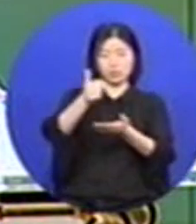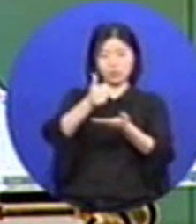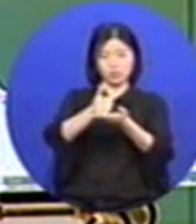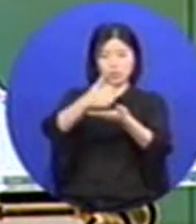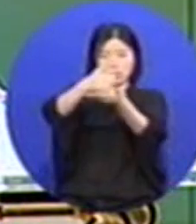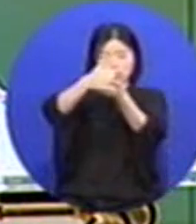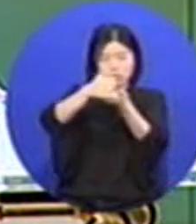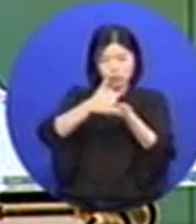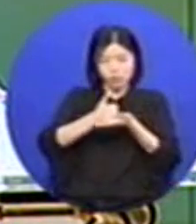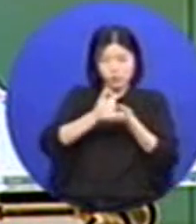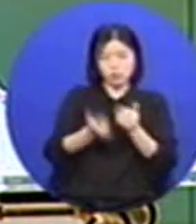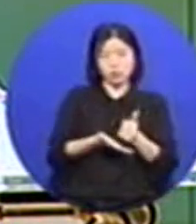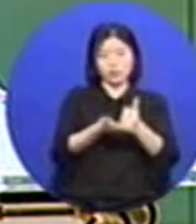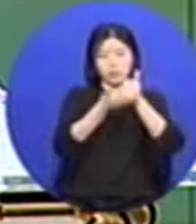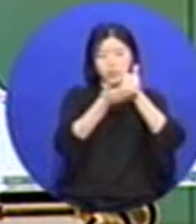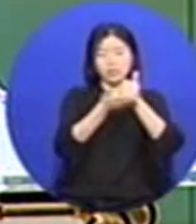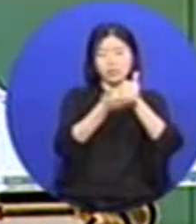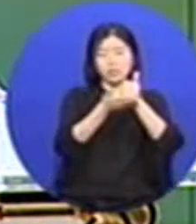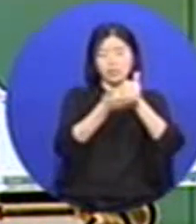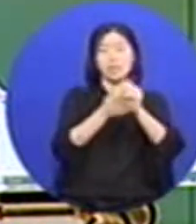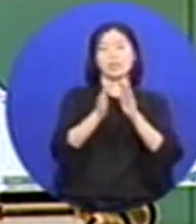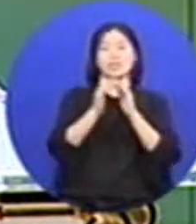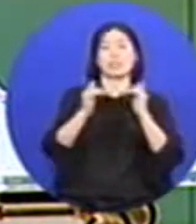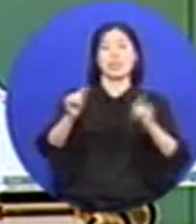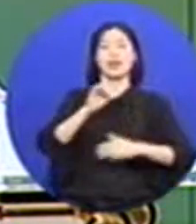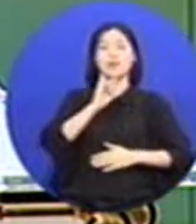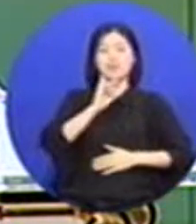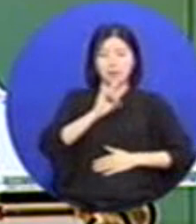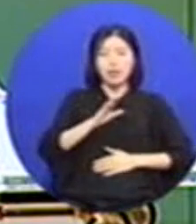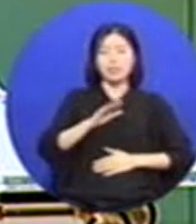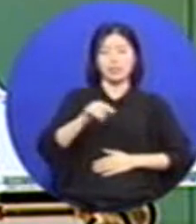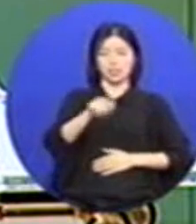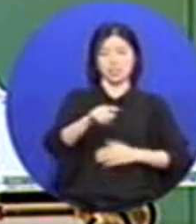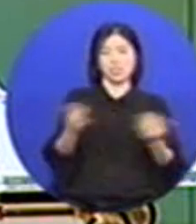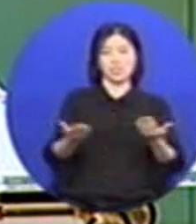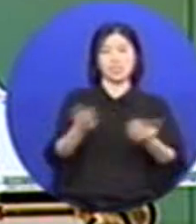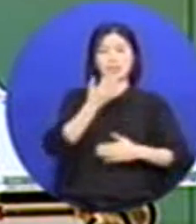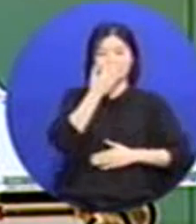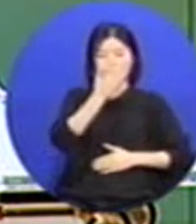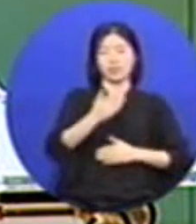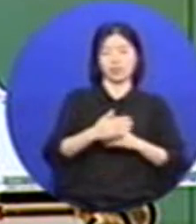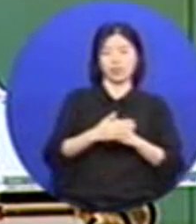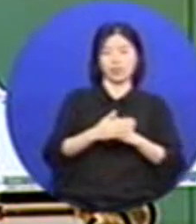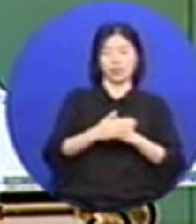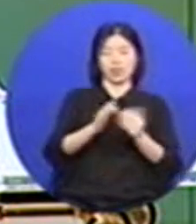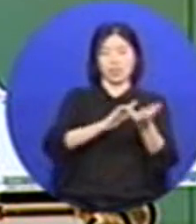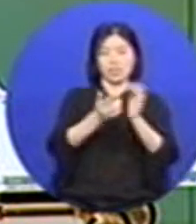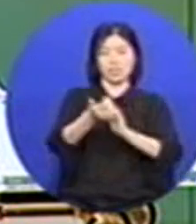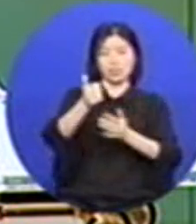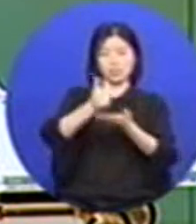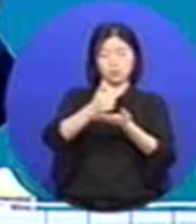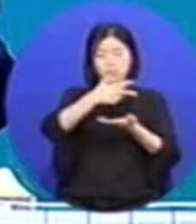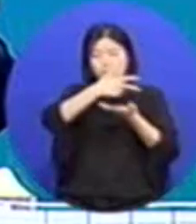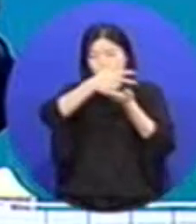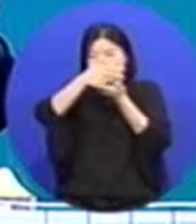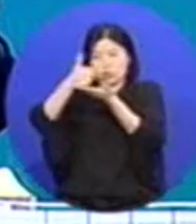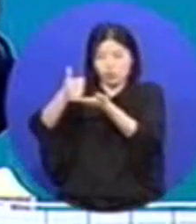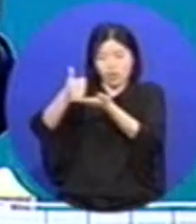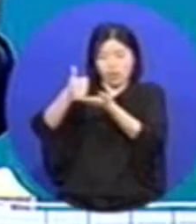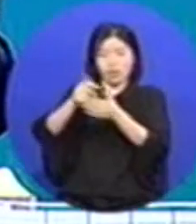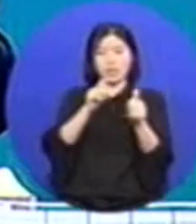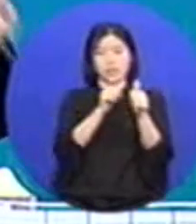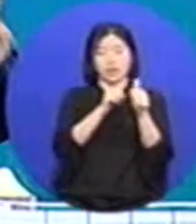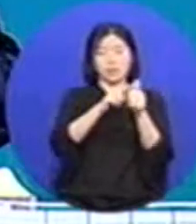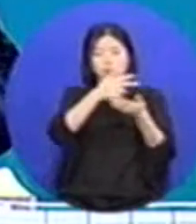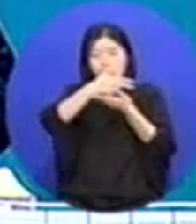섬기는 그랬던 사람에게나 이게 가능한 거에요 예수님을 죽게 예수님을 주께 하듯이 그렇게